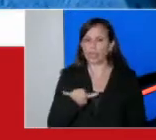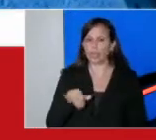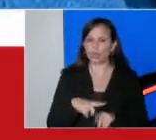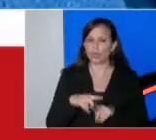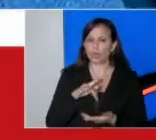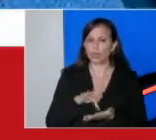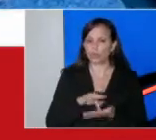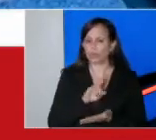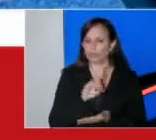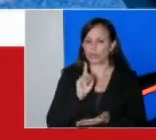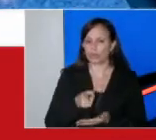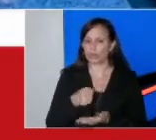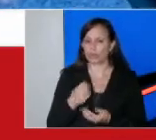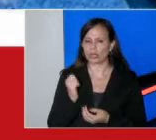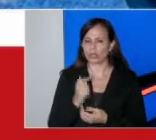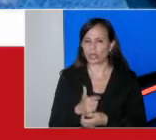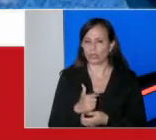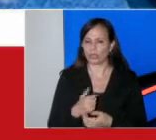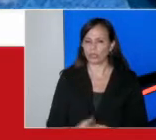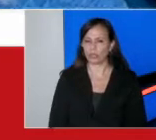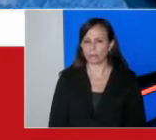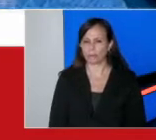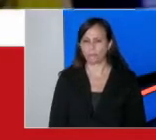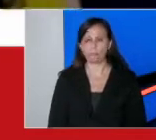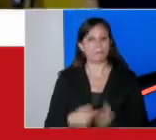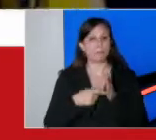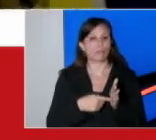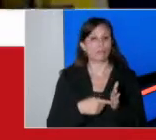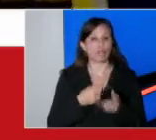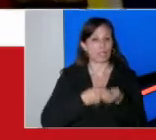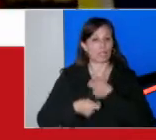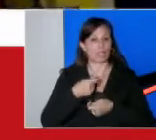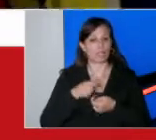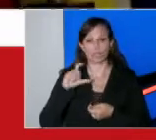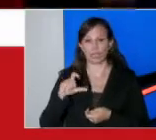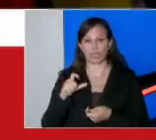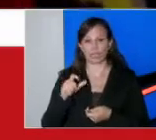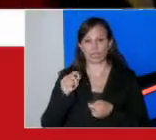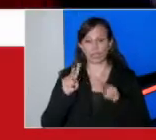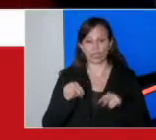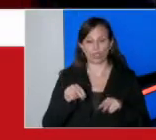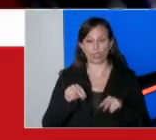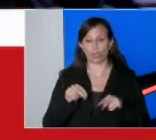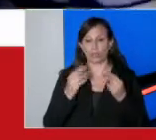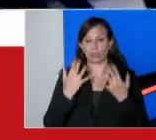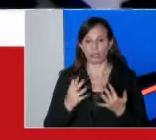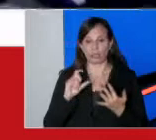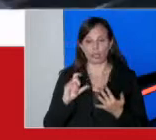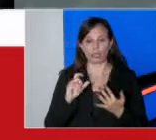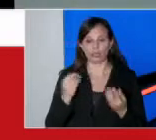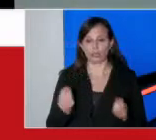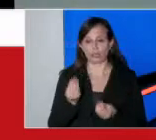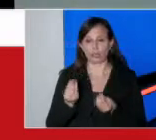יצטרכו לשלם את התמלוגים? למשל, עסקים קטנים שיש בהם מספר קטן של